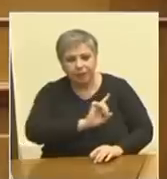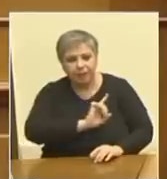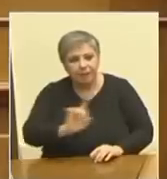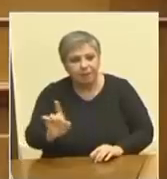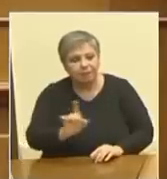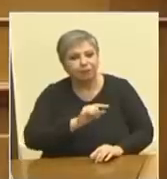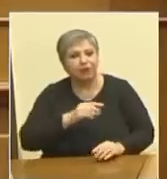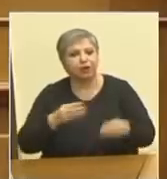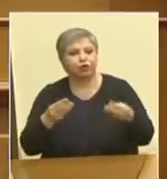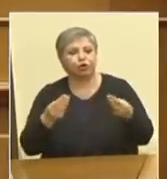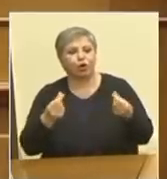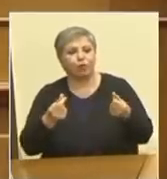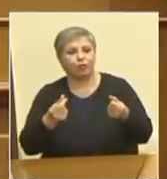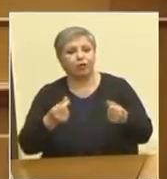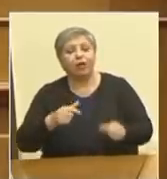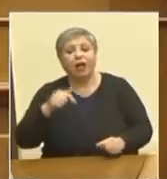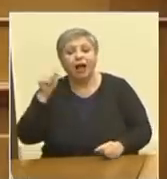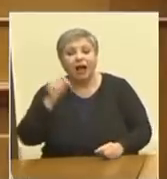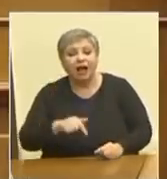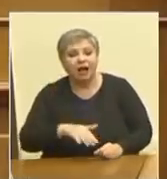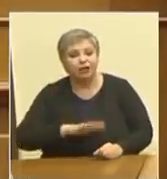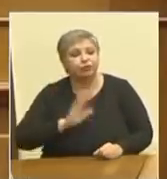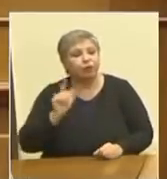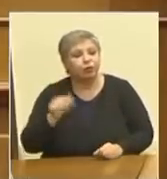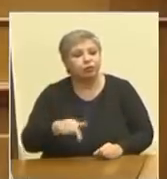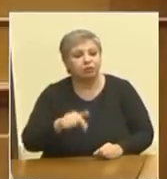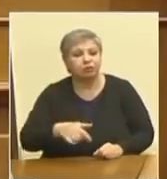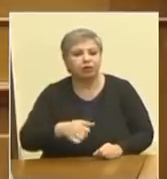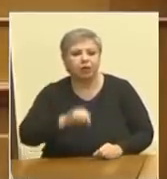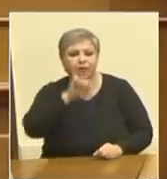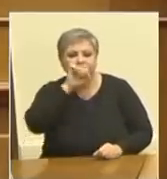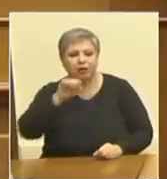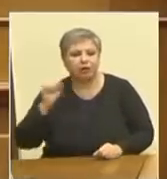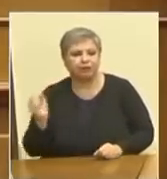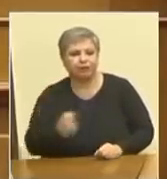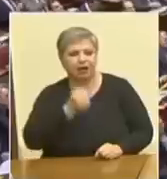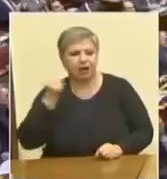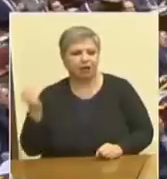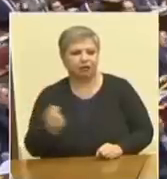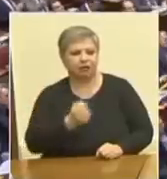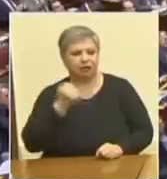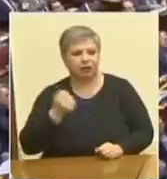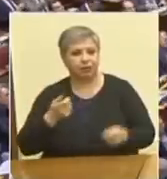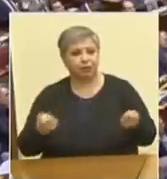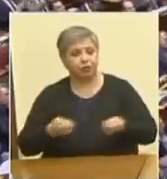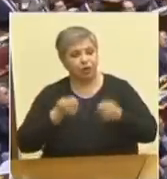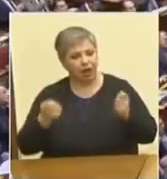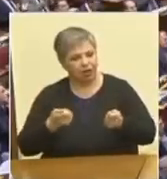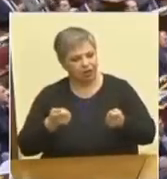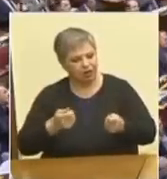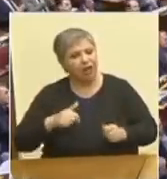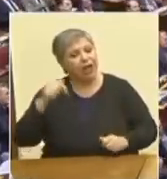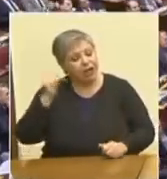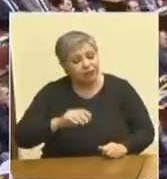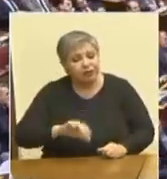την καπήλευση αυτών των οποίων εσείς κάνατε από τις δυνάμεις του μίσους και της ξενοφοβίας. Από την πρώτη στιγμή το